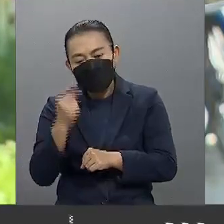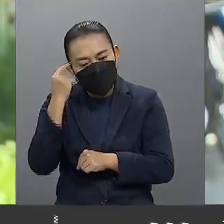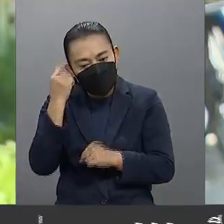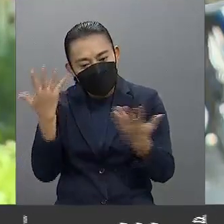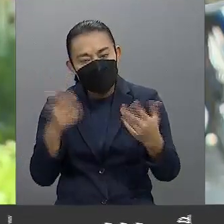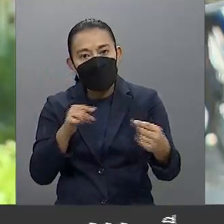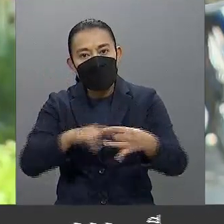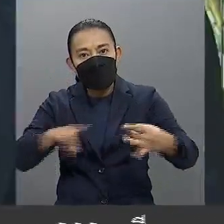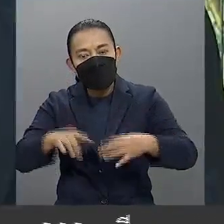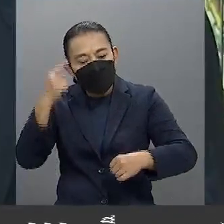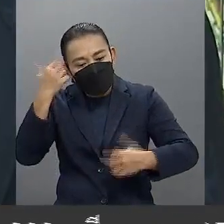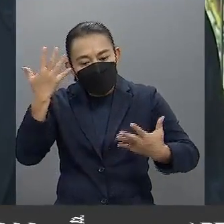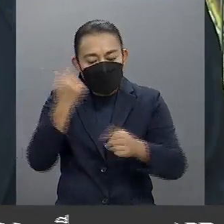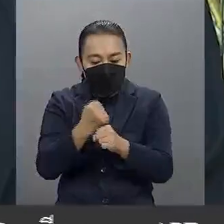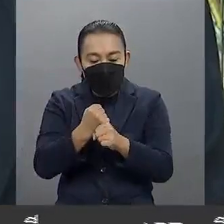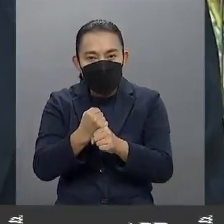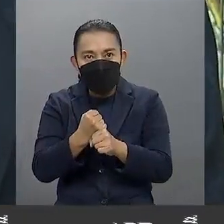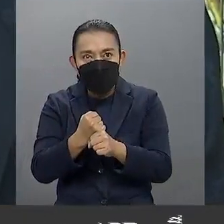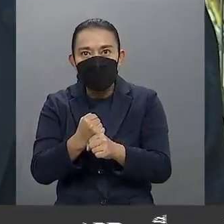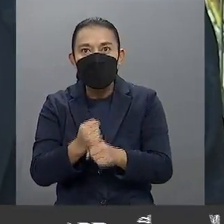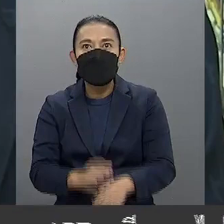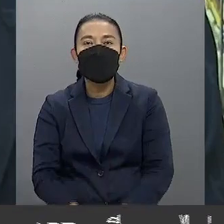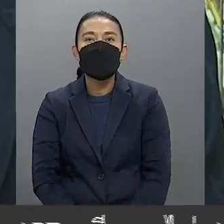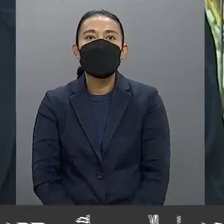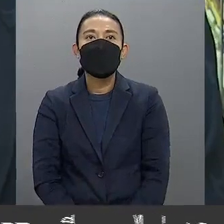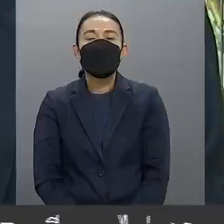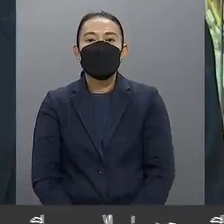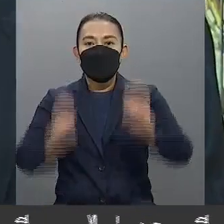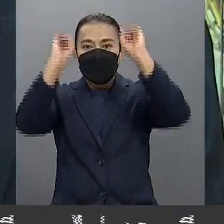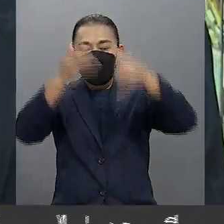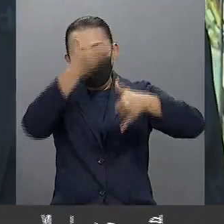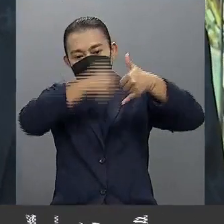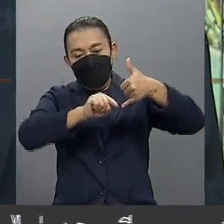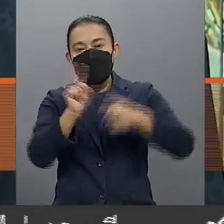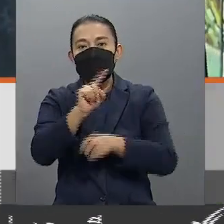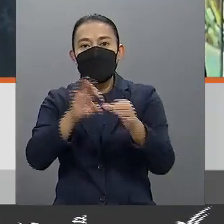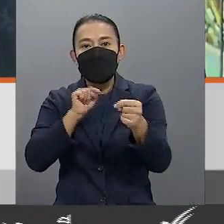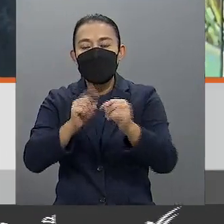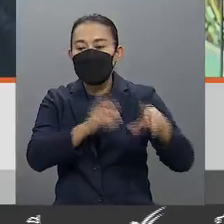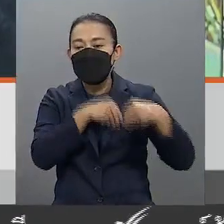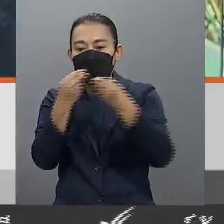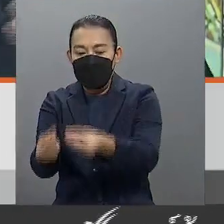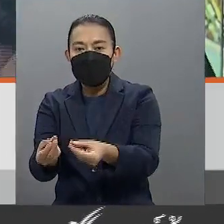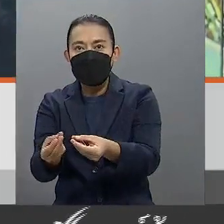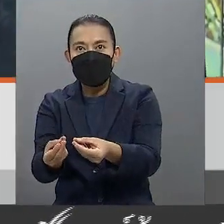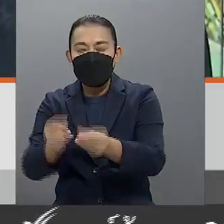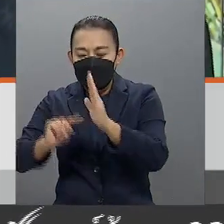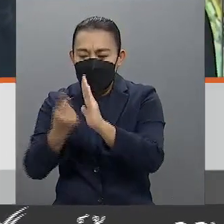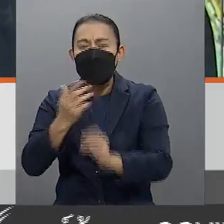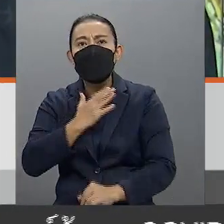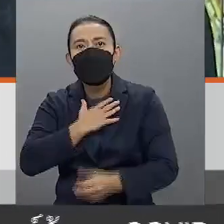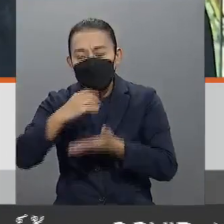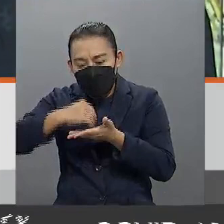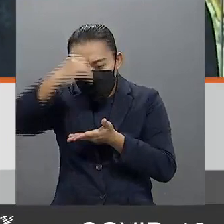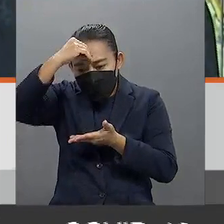ำอะไรที่มันใหญ่กว่านั้น คืออาจารย์จะมีภาพลักษณ์ของความเป็นผู้ให้มาตั้งแต่ที่ผมยังเรียนอยู่ช่างศิลป์หลาย